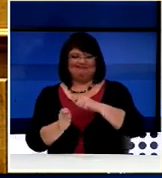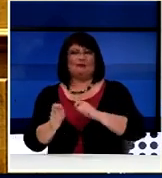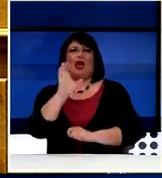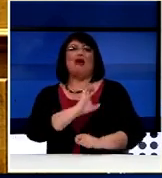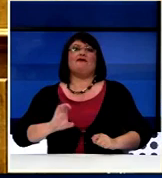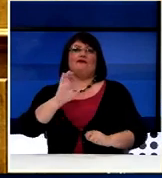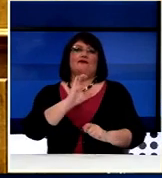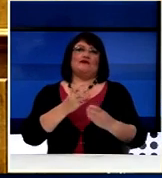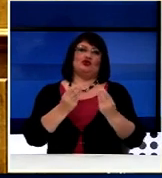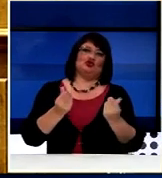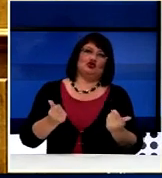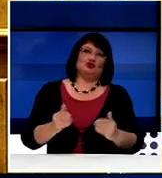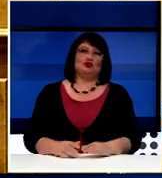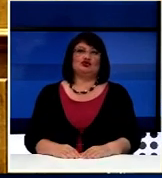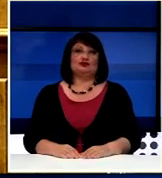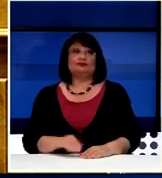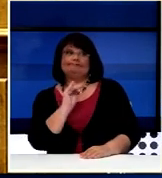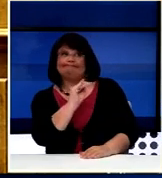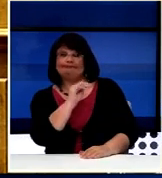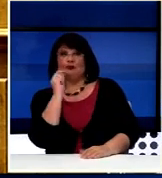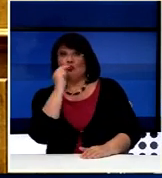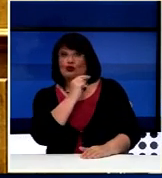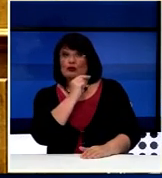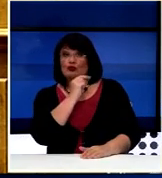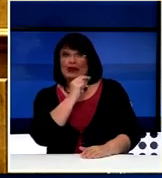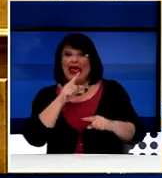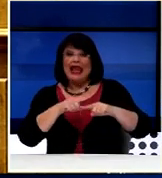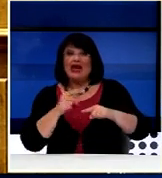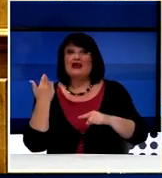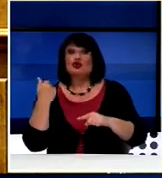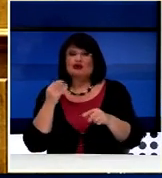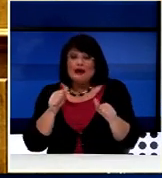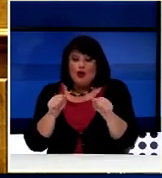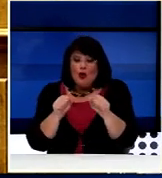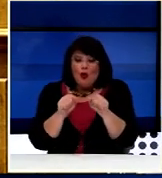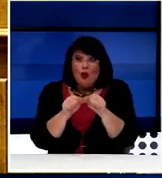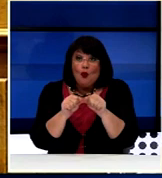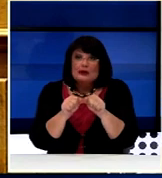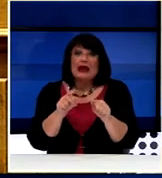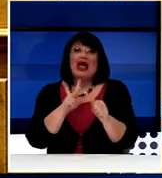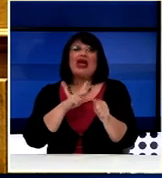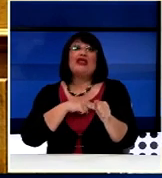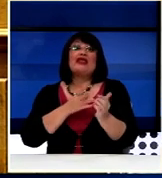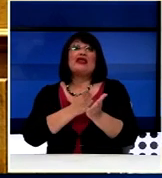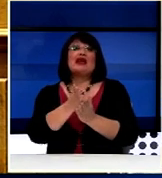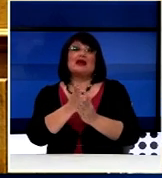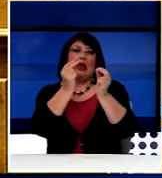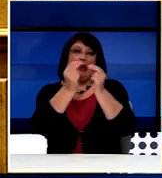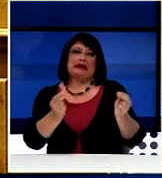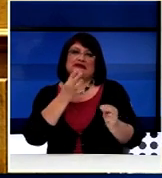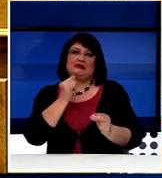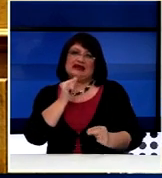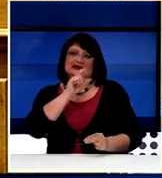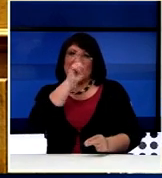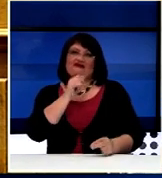Αυτή, κύριε Μητσοτάκη, ήταν η Ελλάδα που έφτασε πιο κοντά από ποτέ στη δίκαιη και βιώσιμη επίλυση